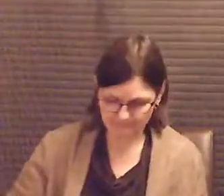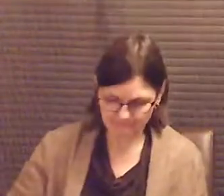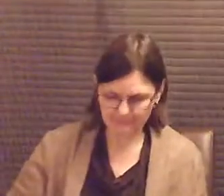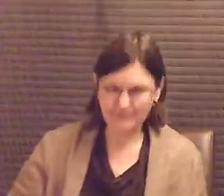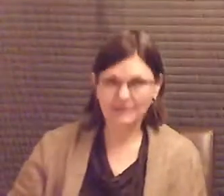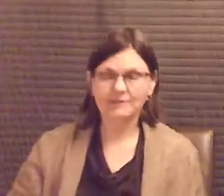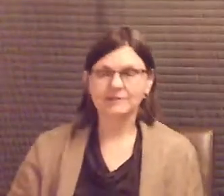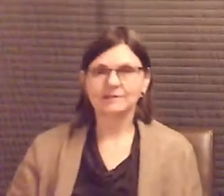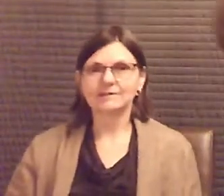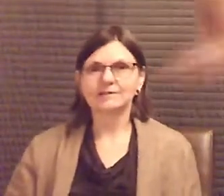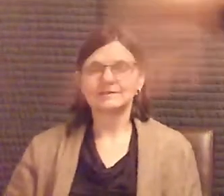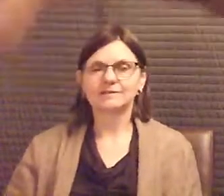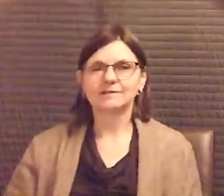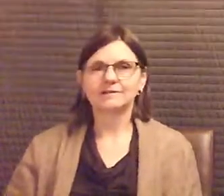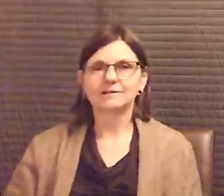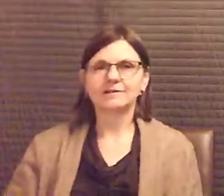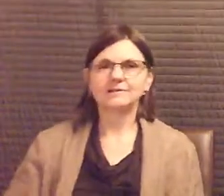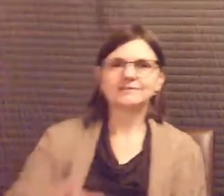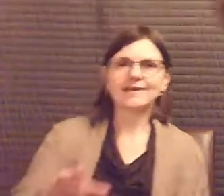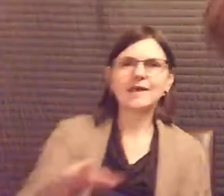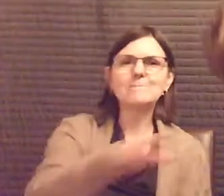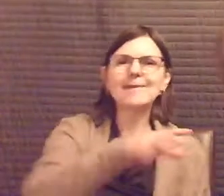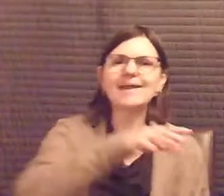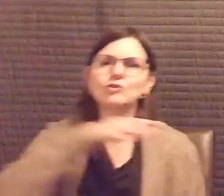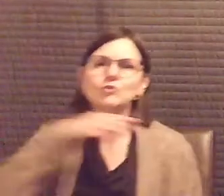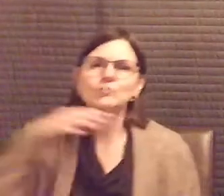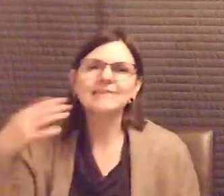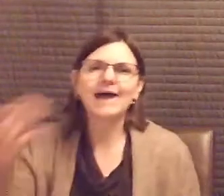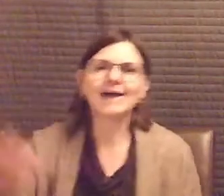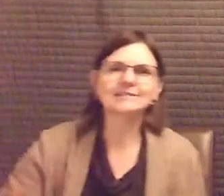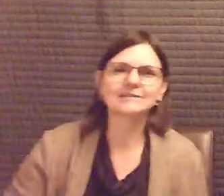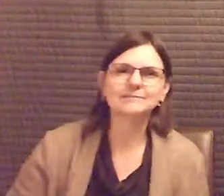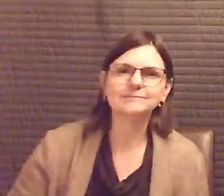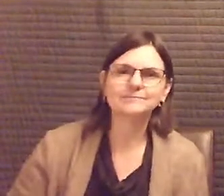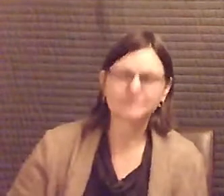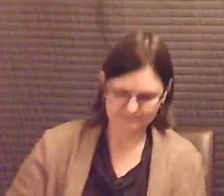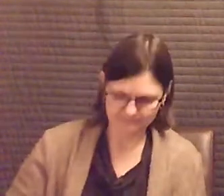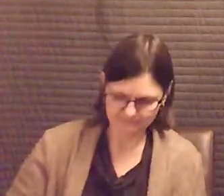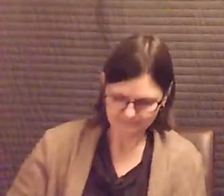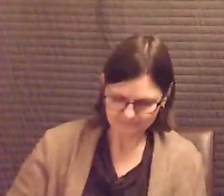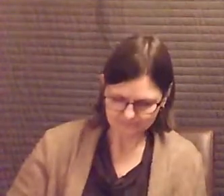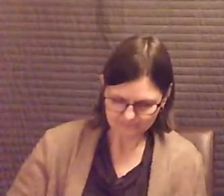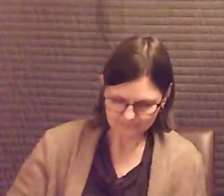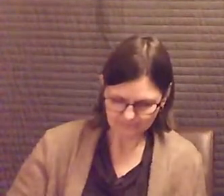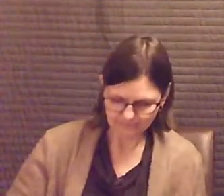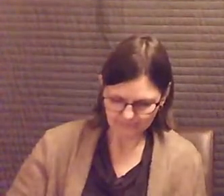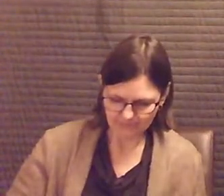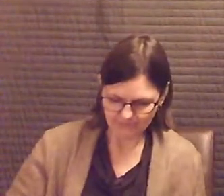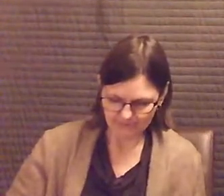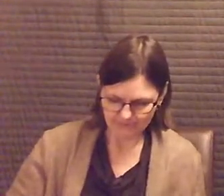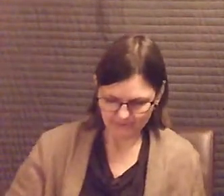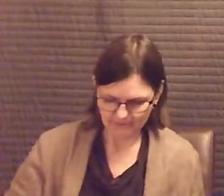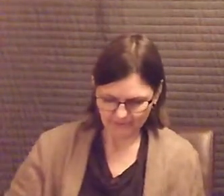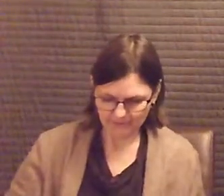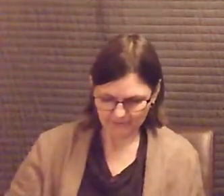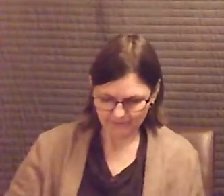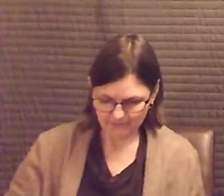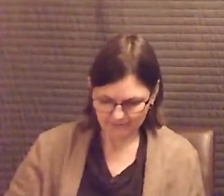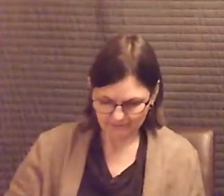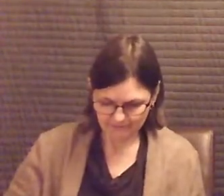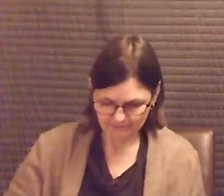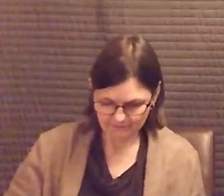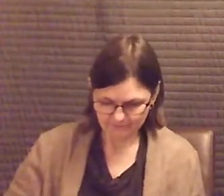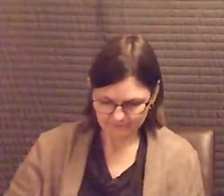taipei de zeggen je meedoen met de heidenen console de log-huis them